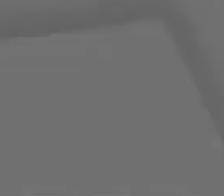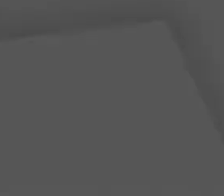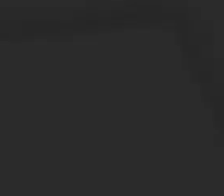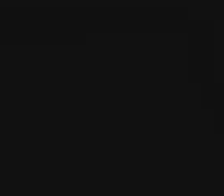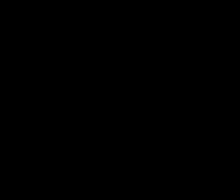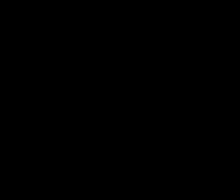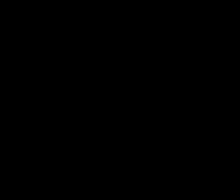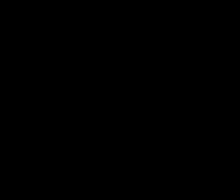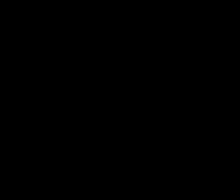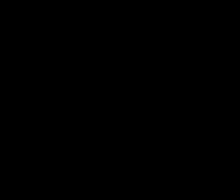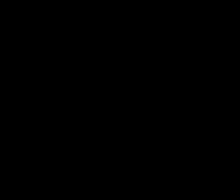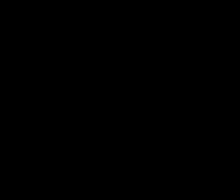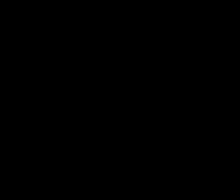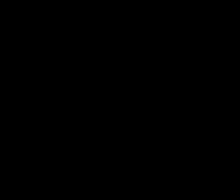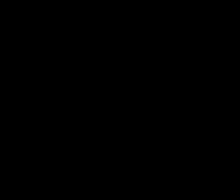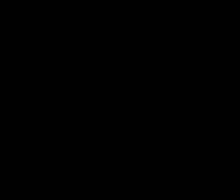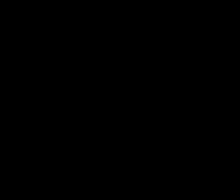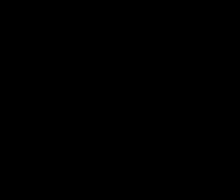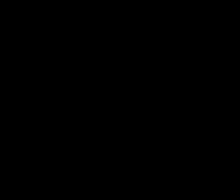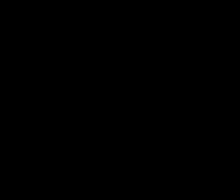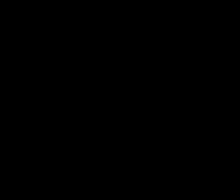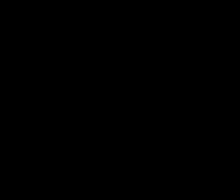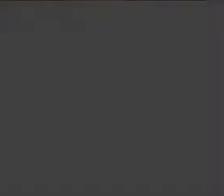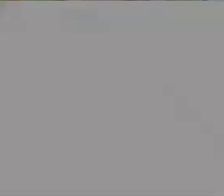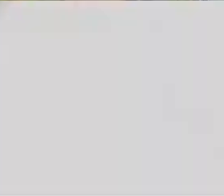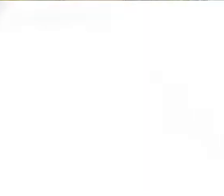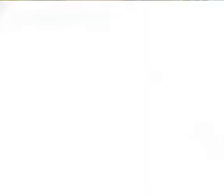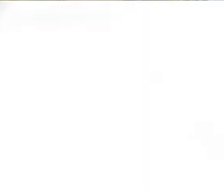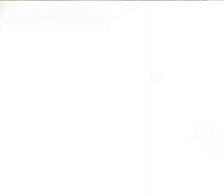ir skriną darysiu dar.